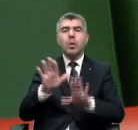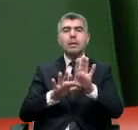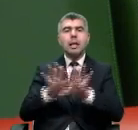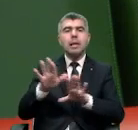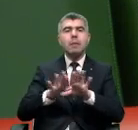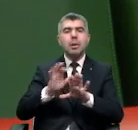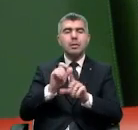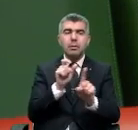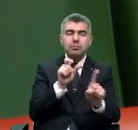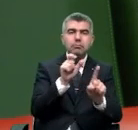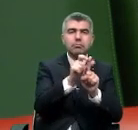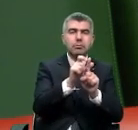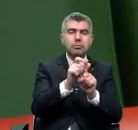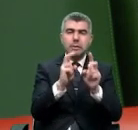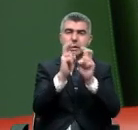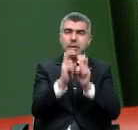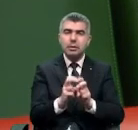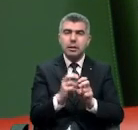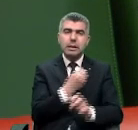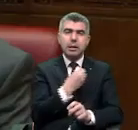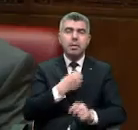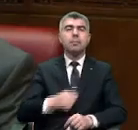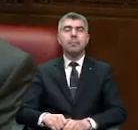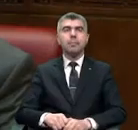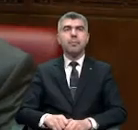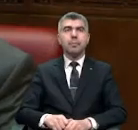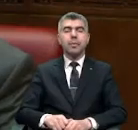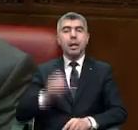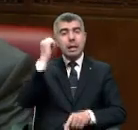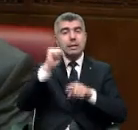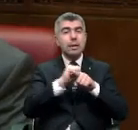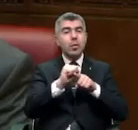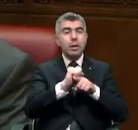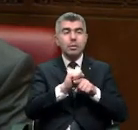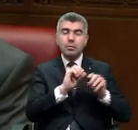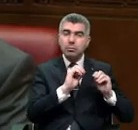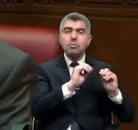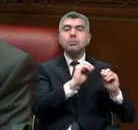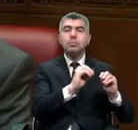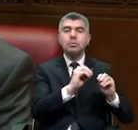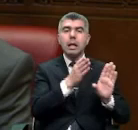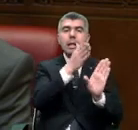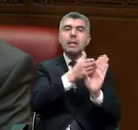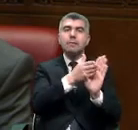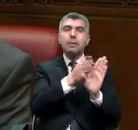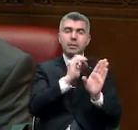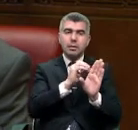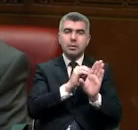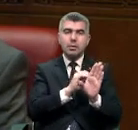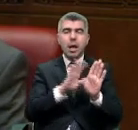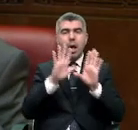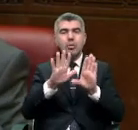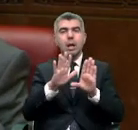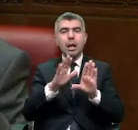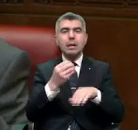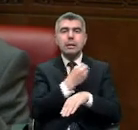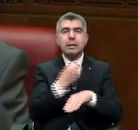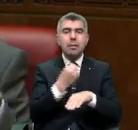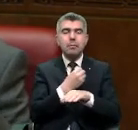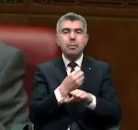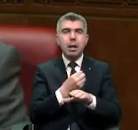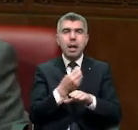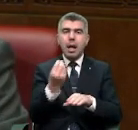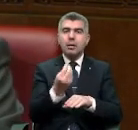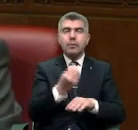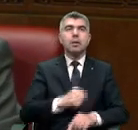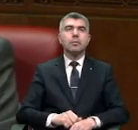التدابير المعتمدة لتصدي لهذا الخصاص في الموارد البشرية؟ أولا التكوين الأساسي في التخصصات الصحية النفسية، غيتكونوا 10 ديال الأطباء النفسيين متخصصين